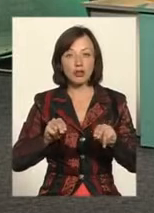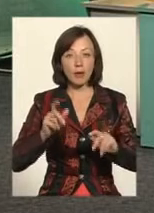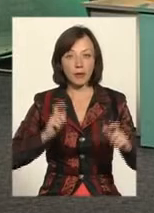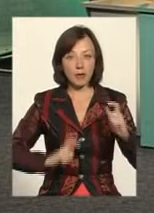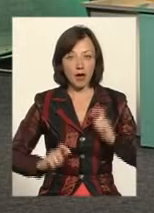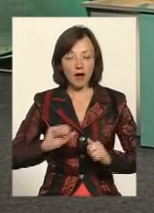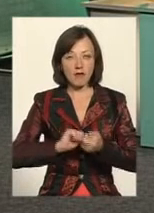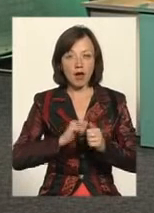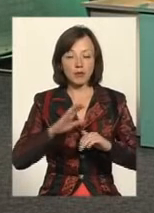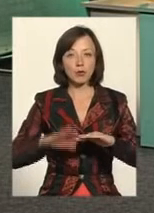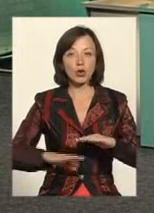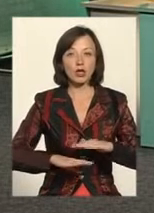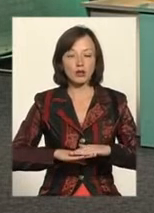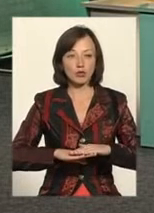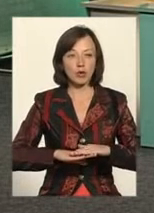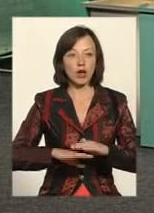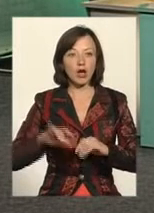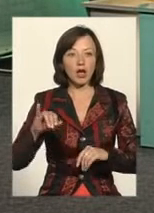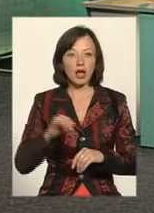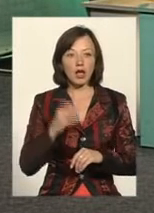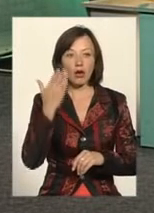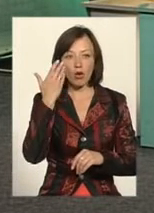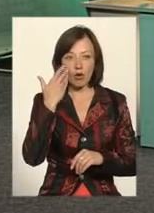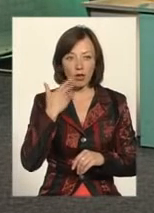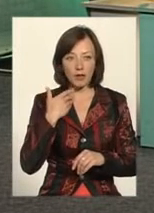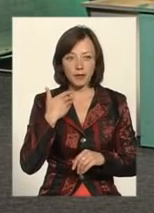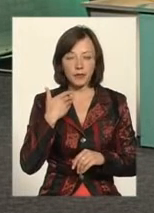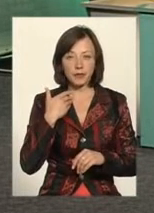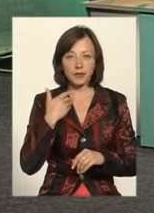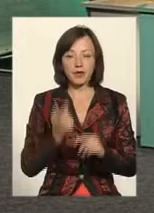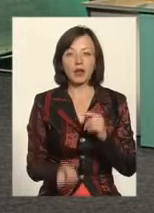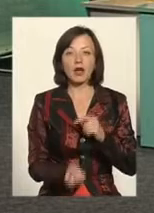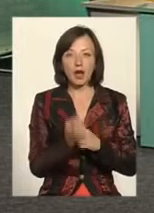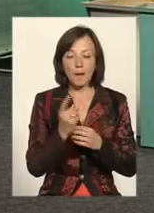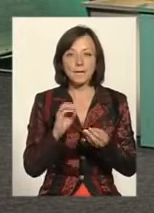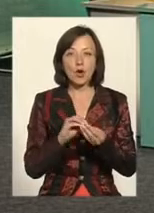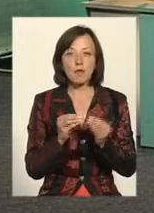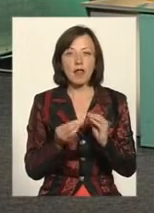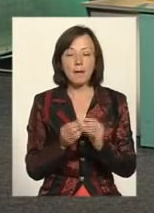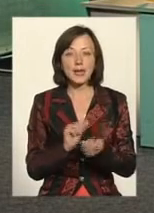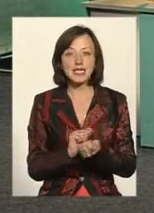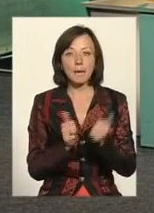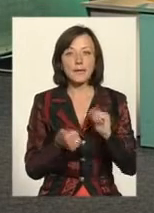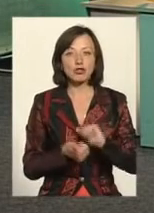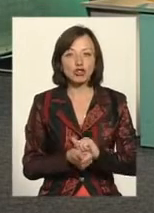в Кам'янець-Подільському. І коли стала проблема заміщення